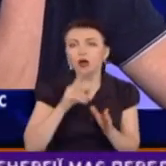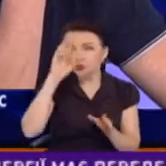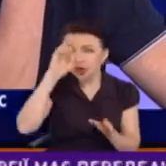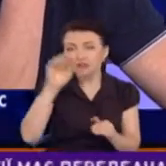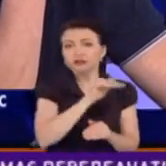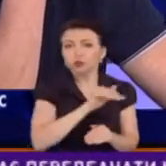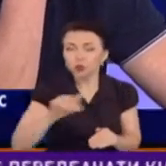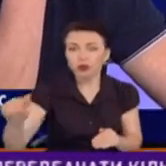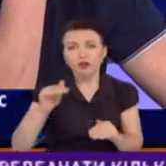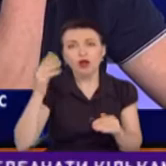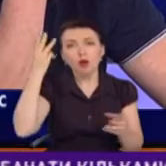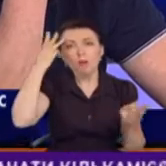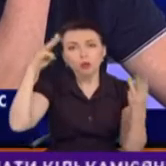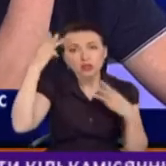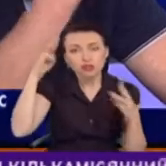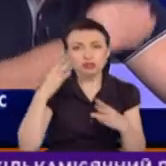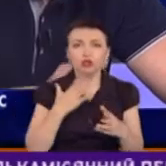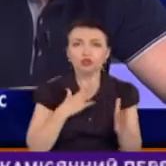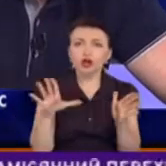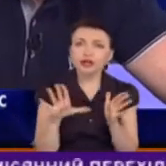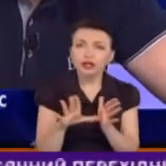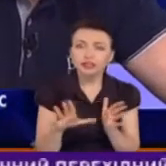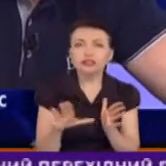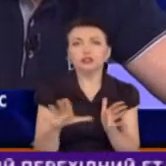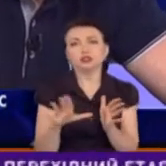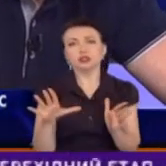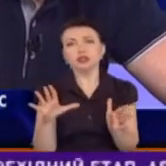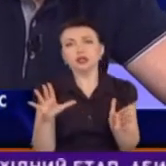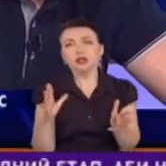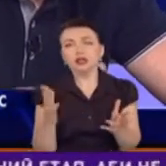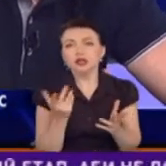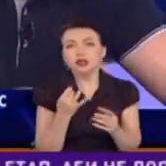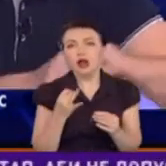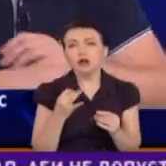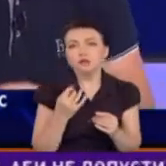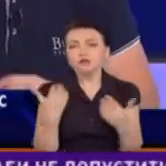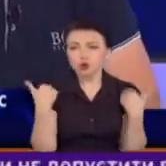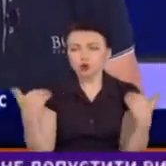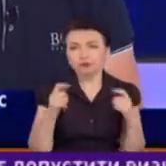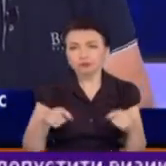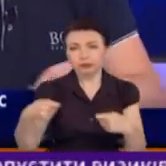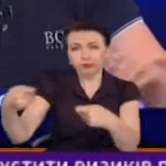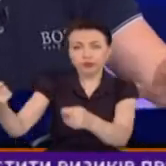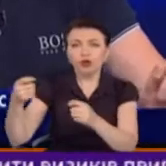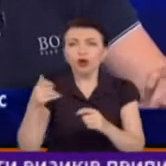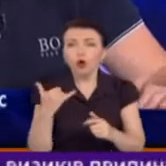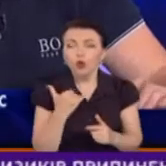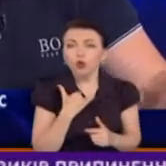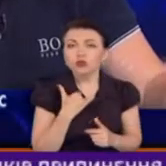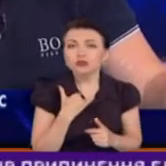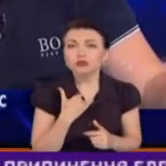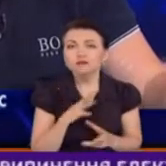значит, модернизацию наших энергетических и передающих электроэнергию мощностей. Вы понимаете, у нас все из